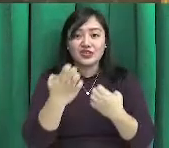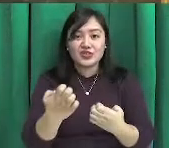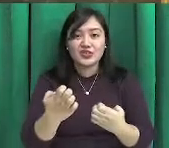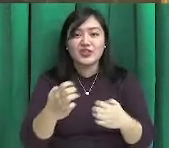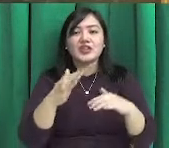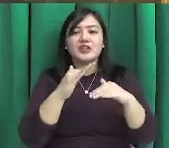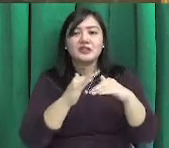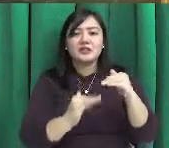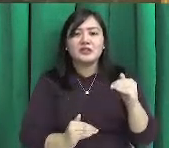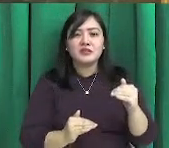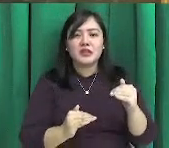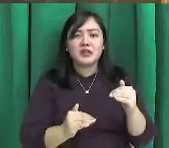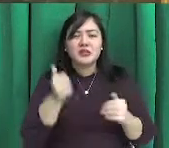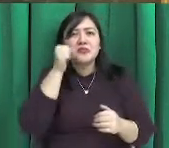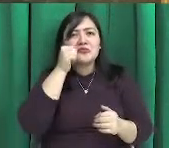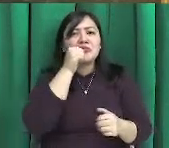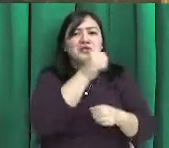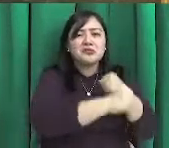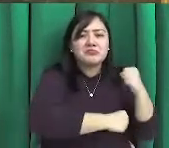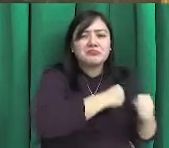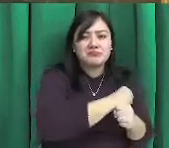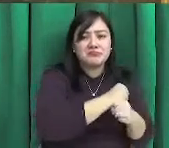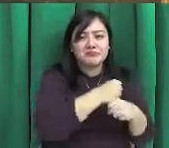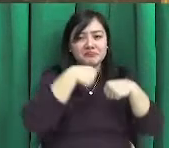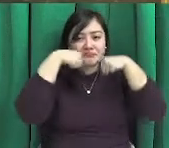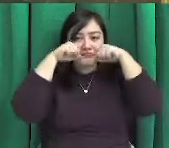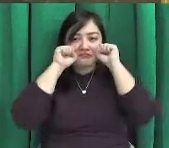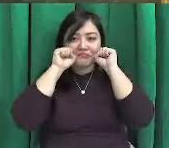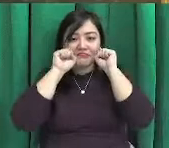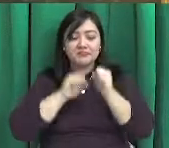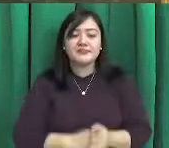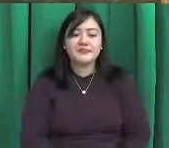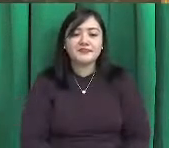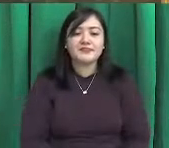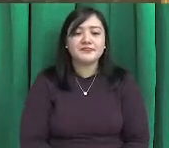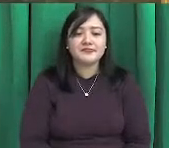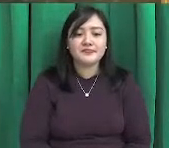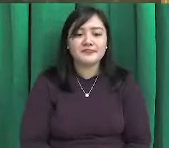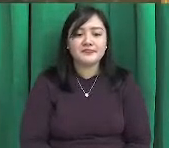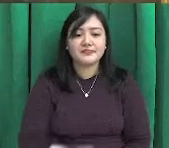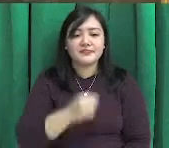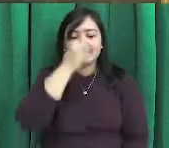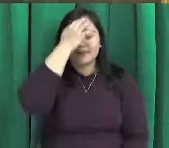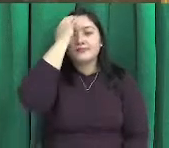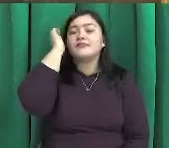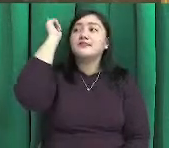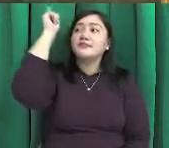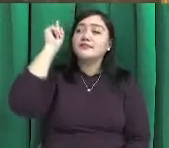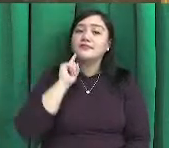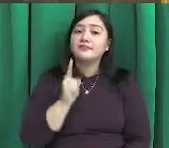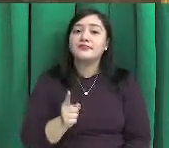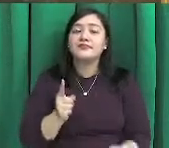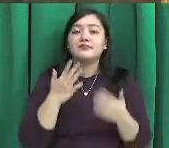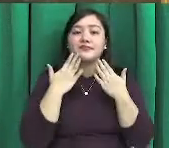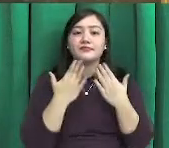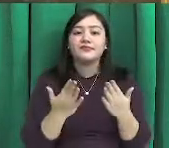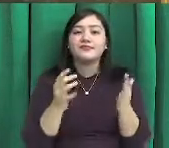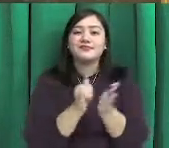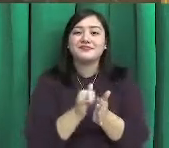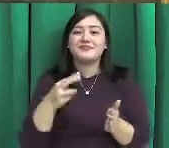Alright? Alright. So, Sister Nida, salamat sa Panginoon. Nagkasama-sama tayo sa church. Ngayon